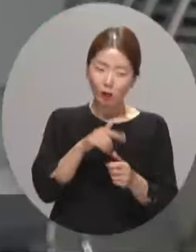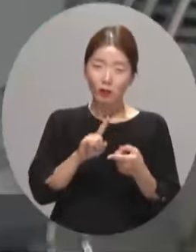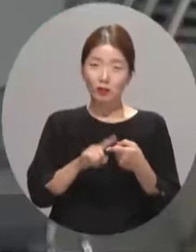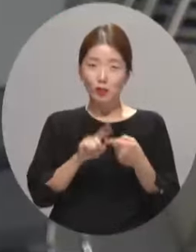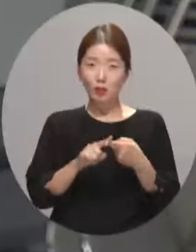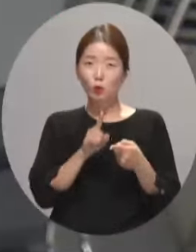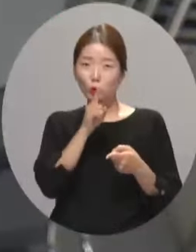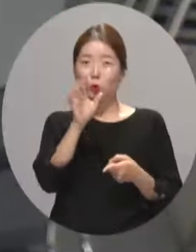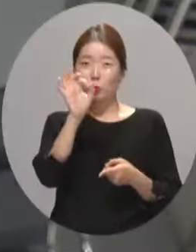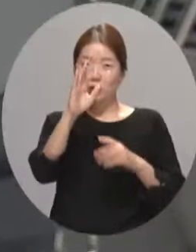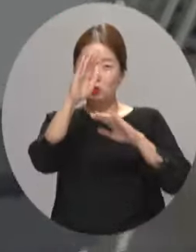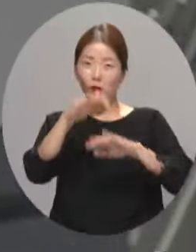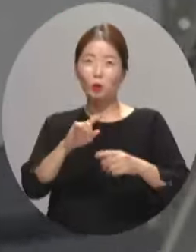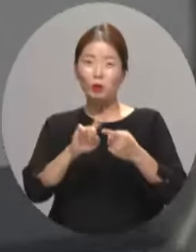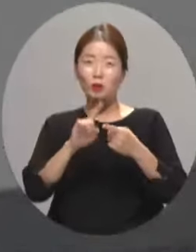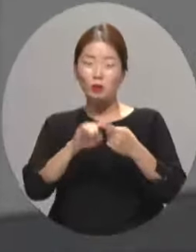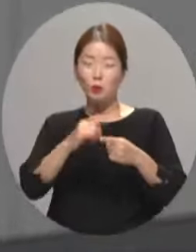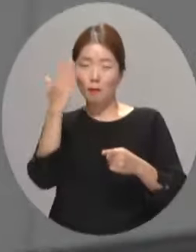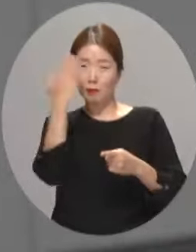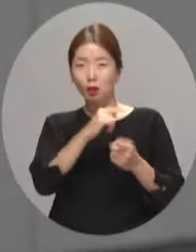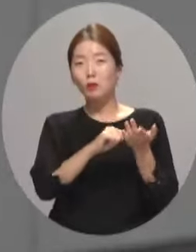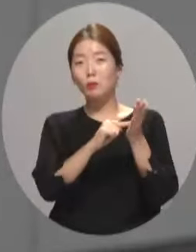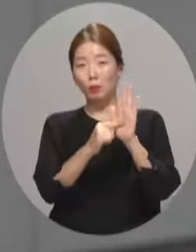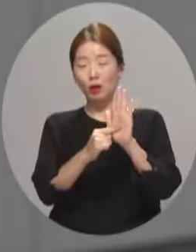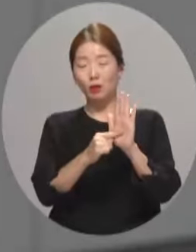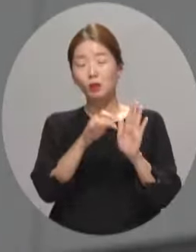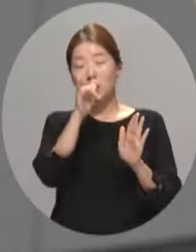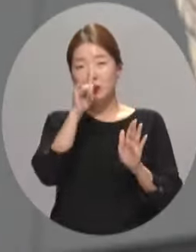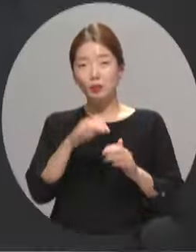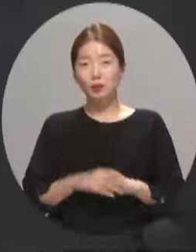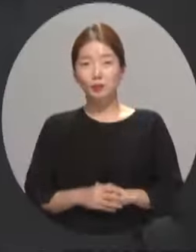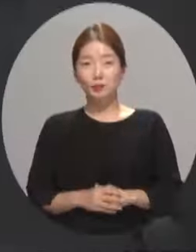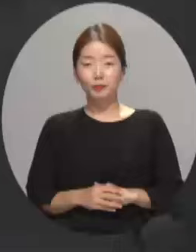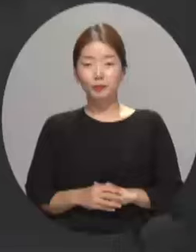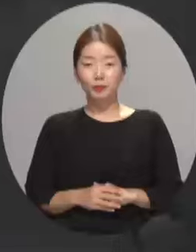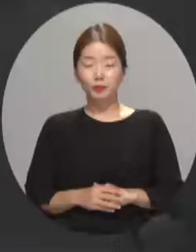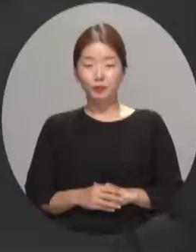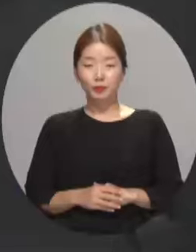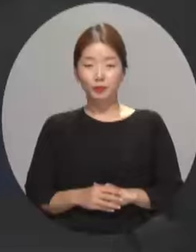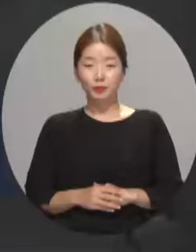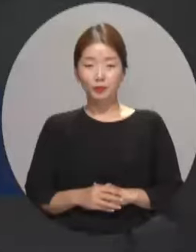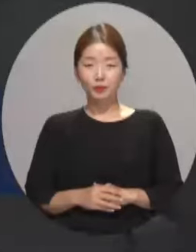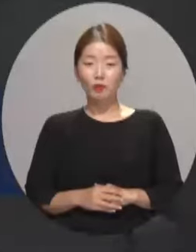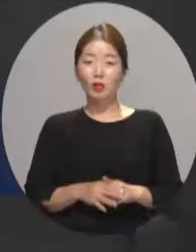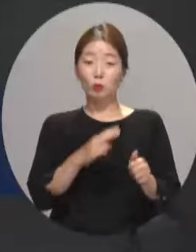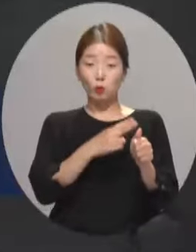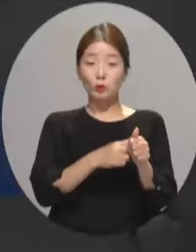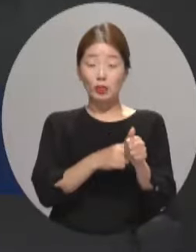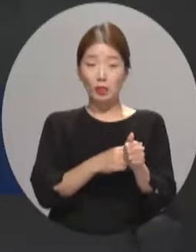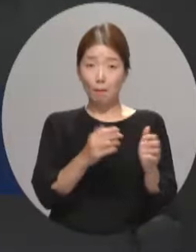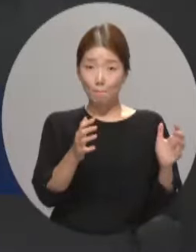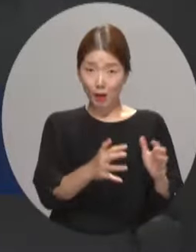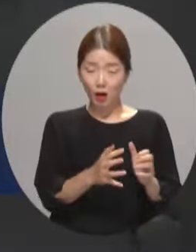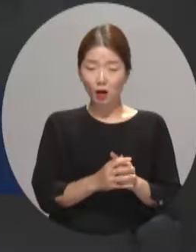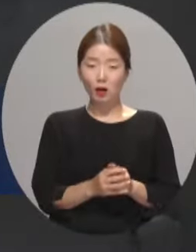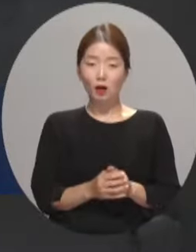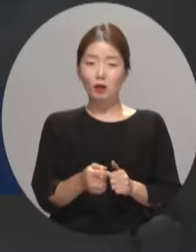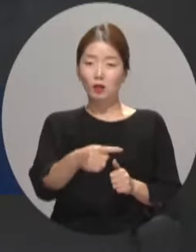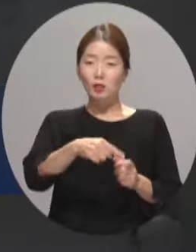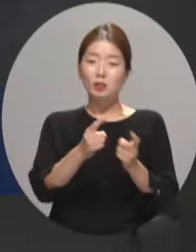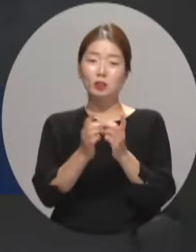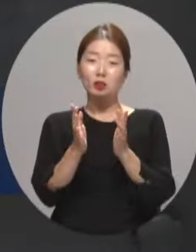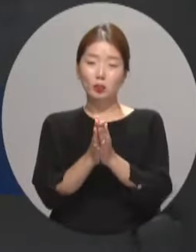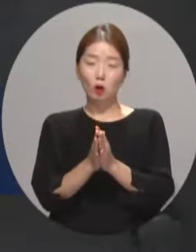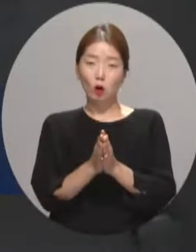관련 소송비와 내용을 투명하게 밝히겠다고 강조했습니다. 전체 교수회의에서 산학협력단장이